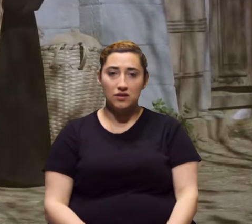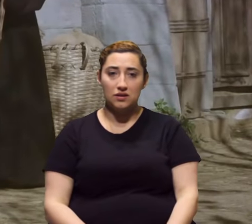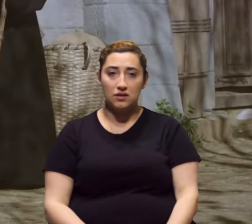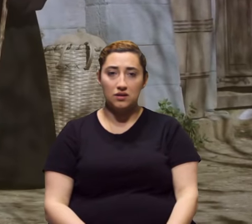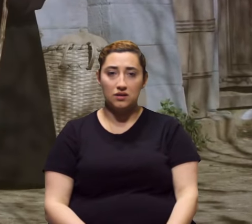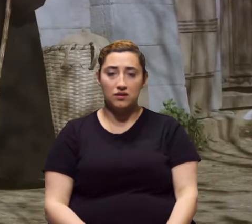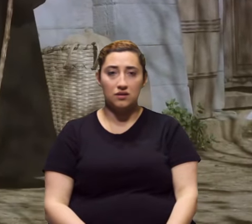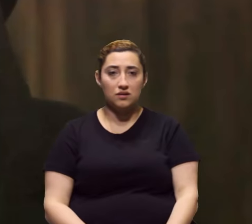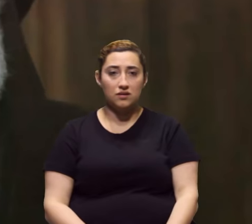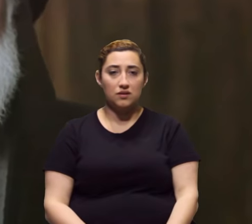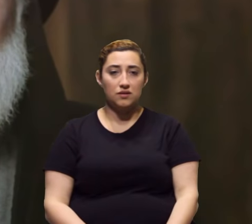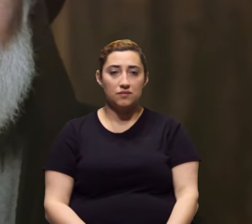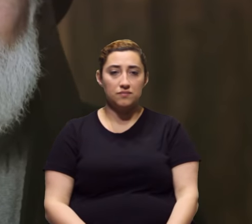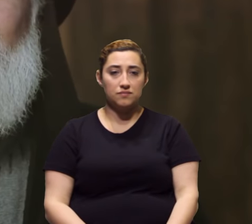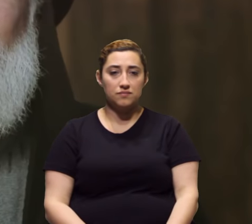Yanına yaklaştı.